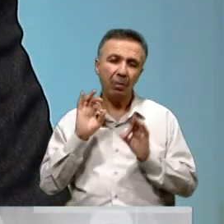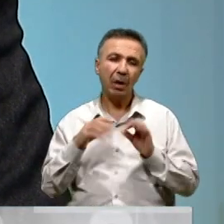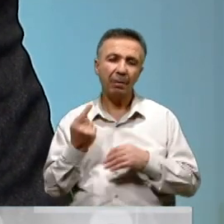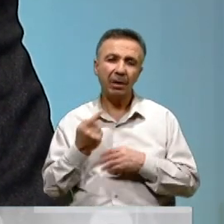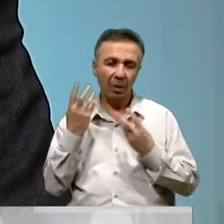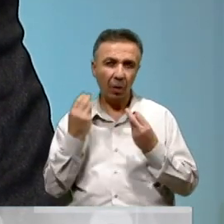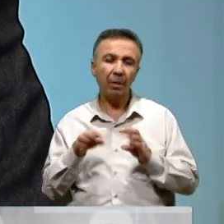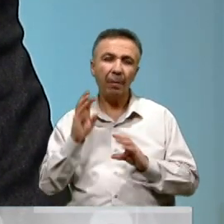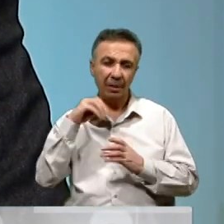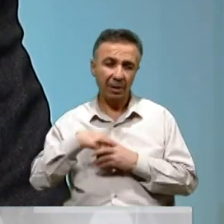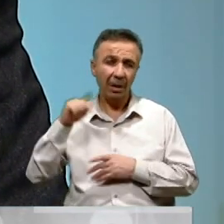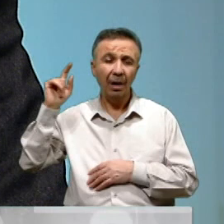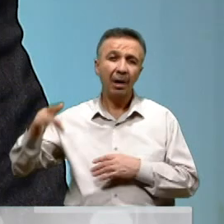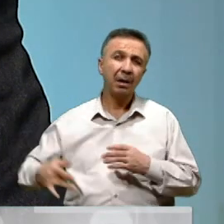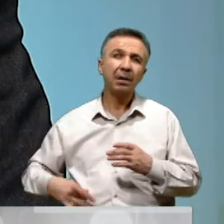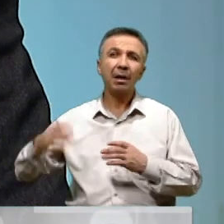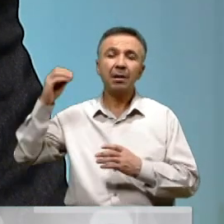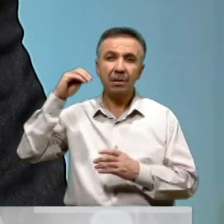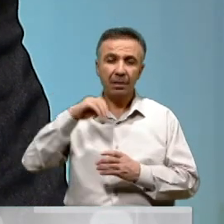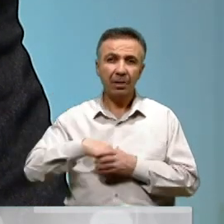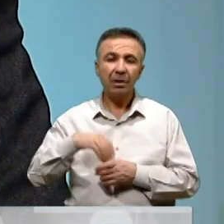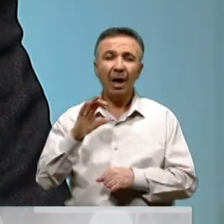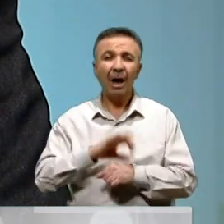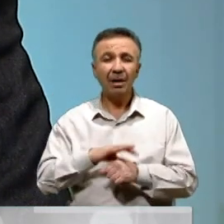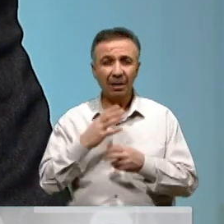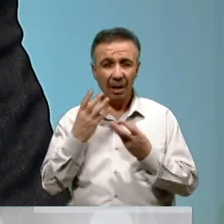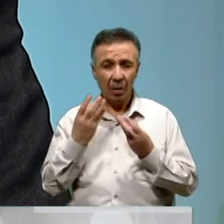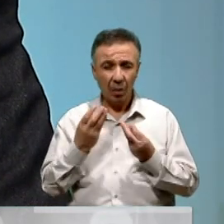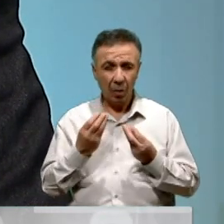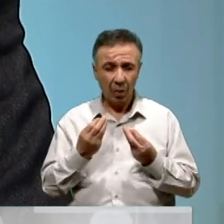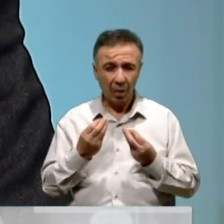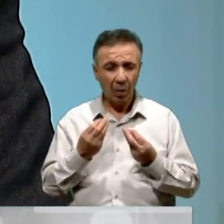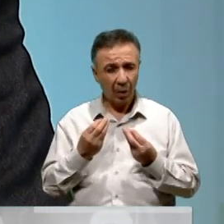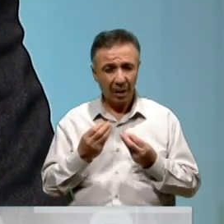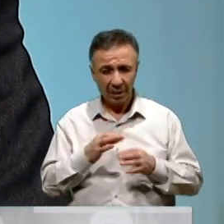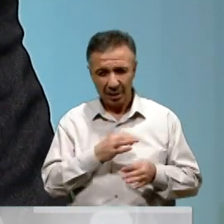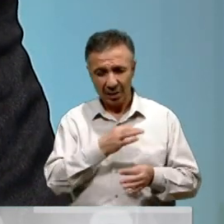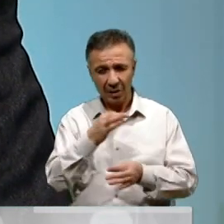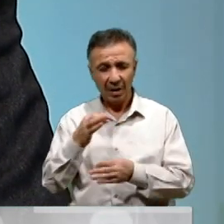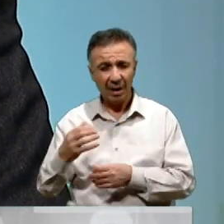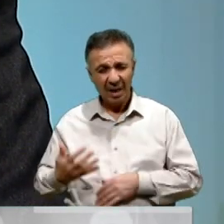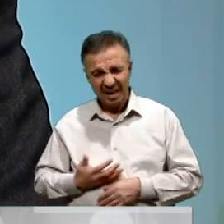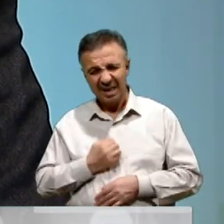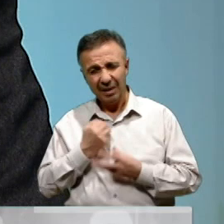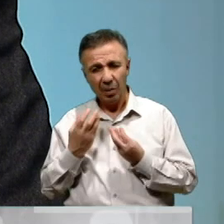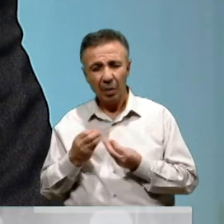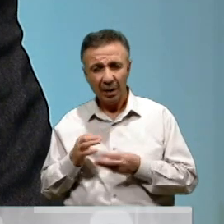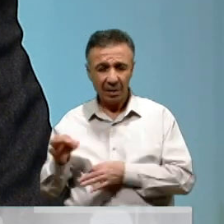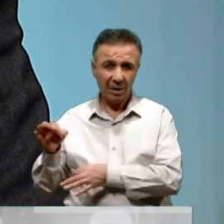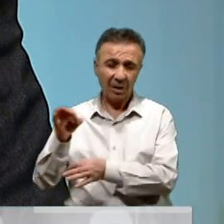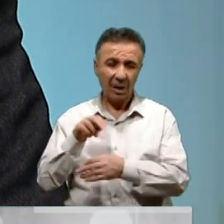karşılaşmamak için, Allah rızası için, hastalarımızın dışında, sıkıntılı olan kardeşlerimizin